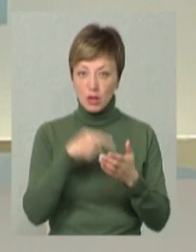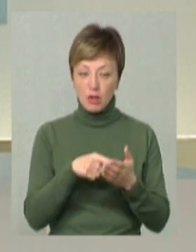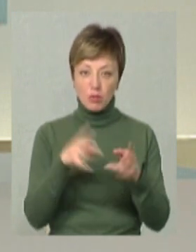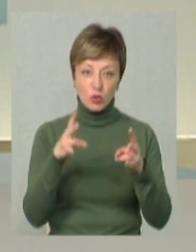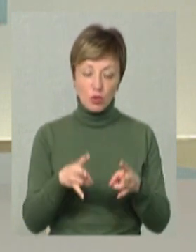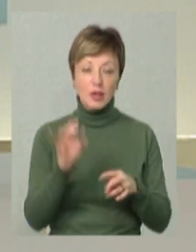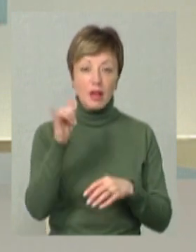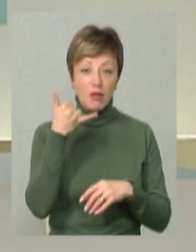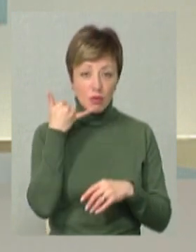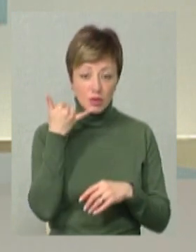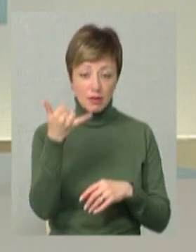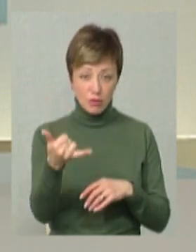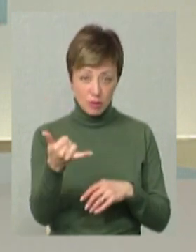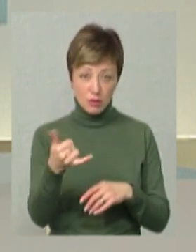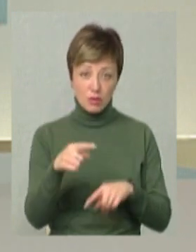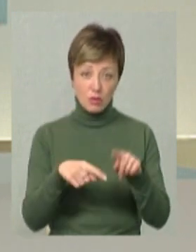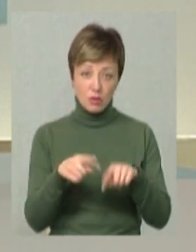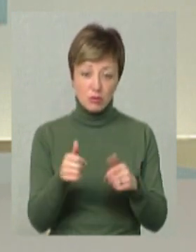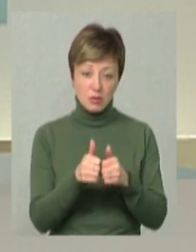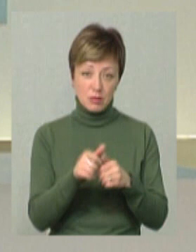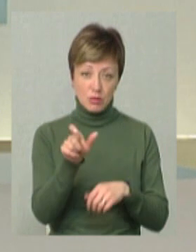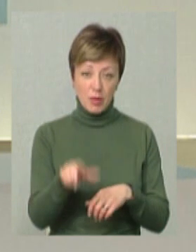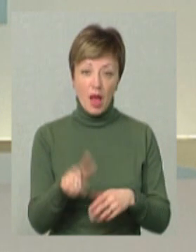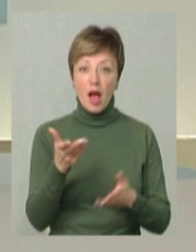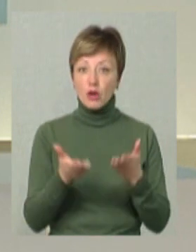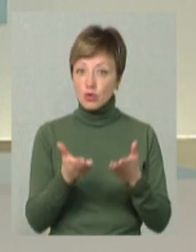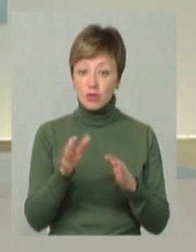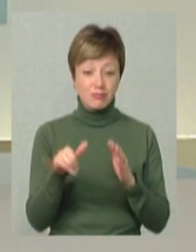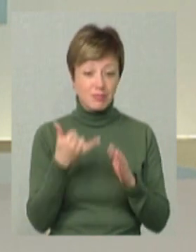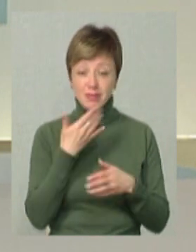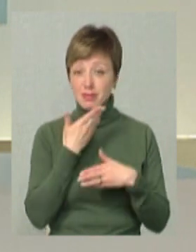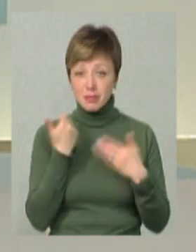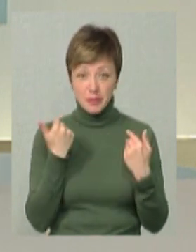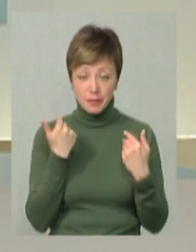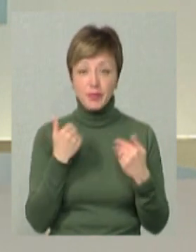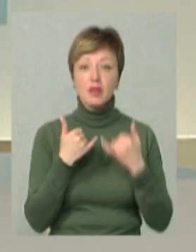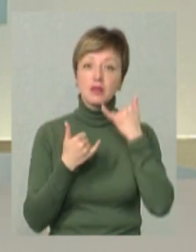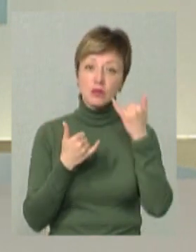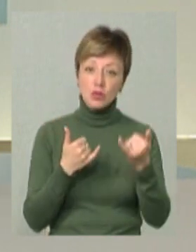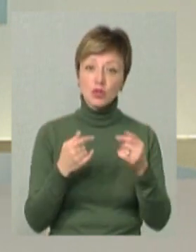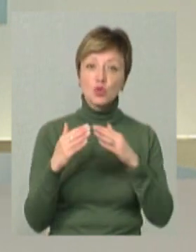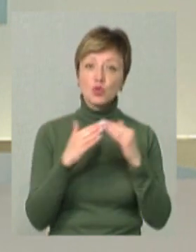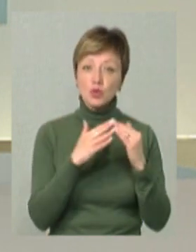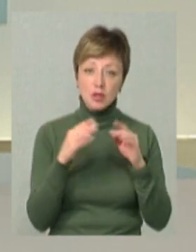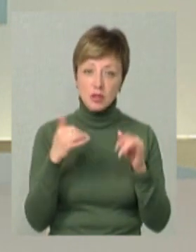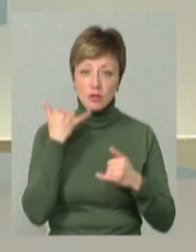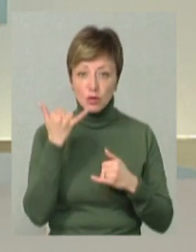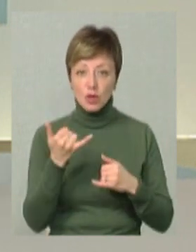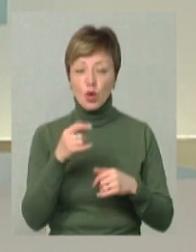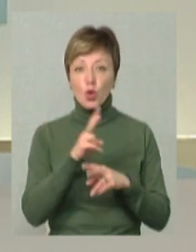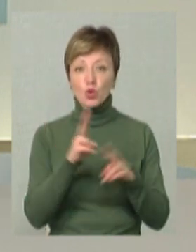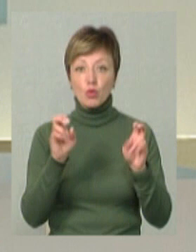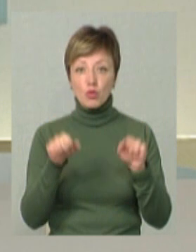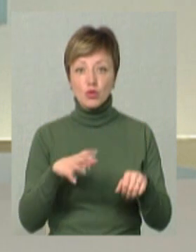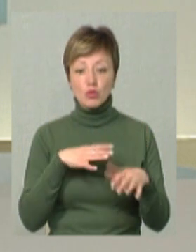біду. Взяти телефон, зателефонувати до близької людини. Якщо не бере слухавку, зателефонуйте до сусідів, зателефонуйте до тих,